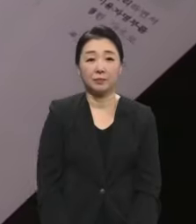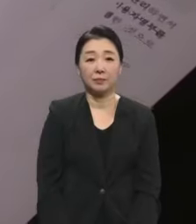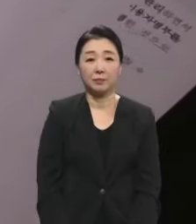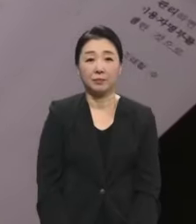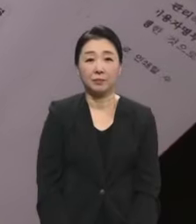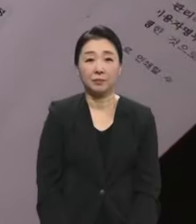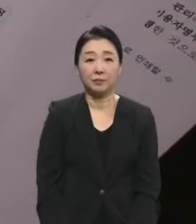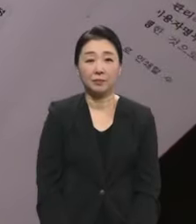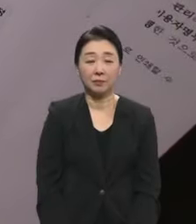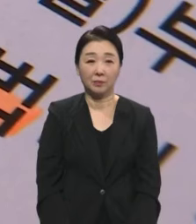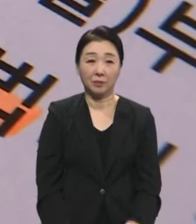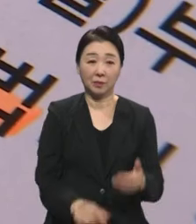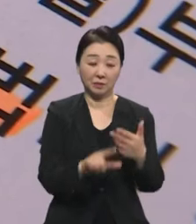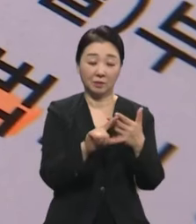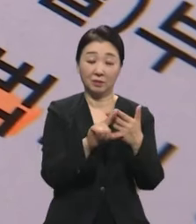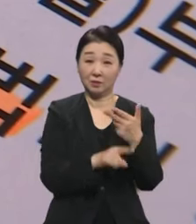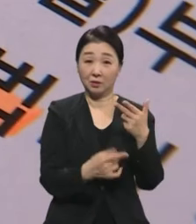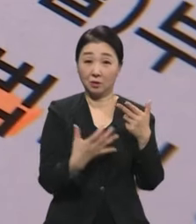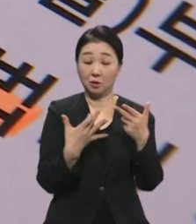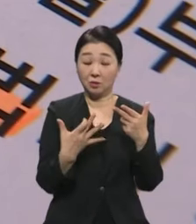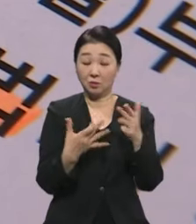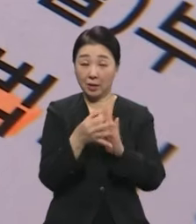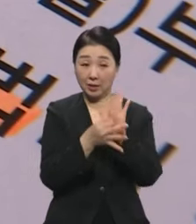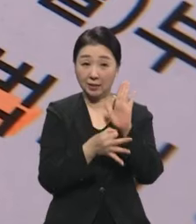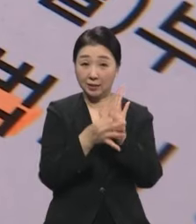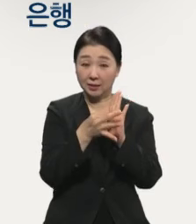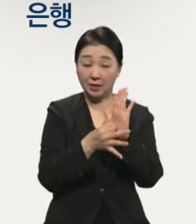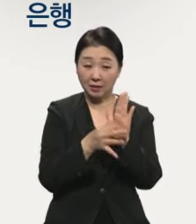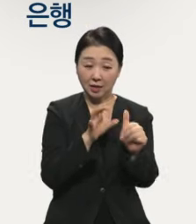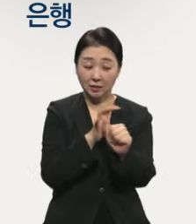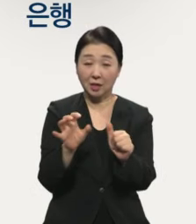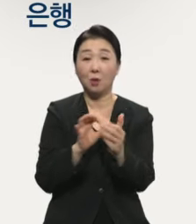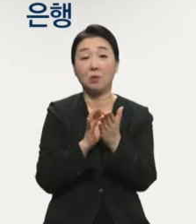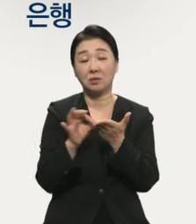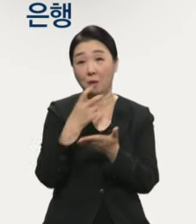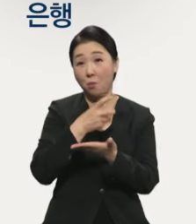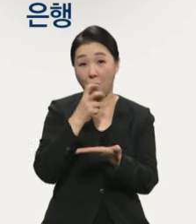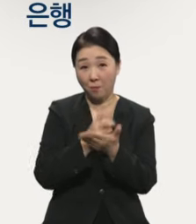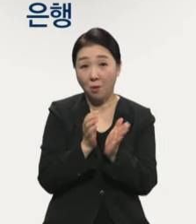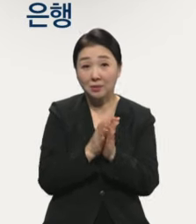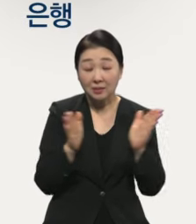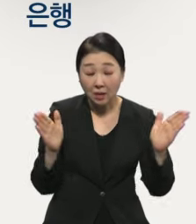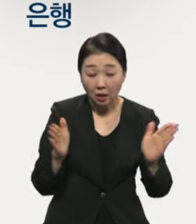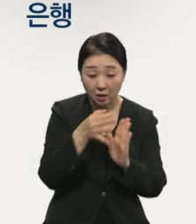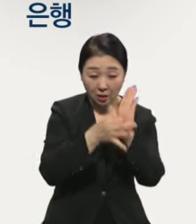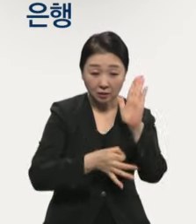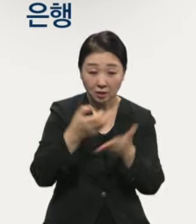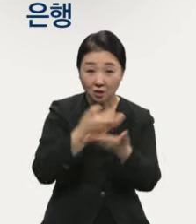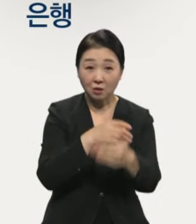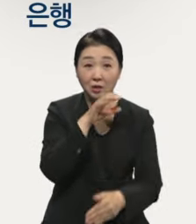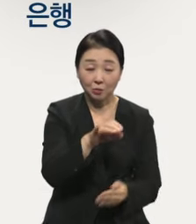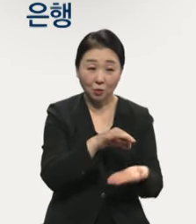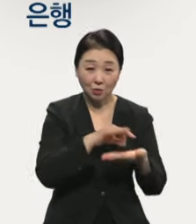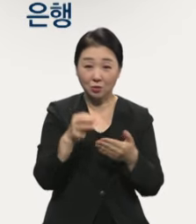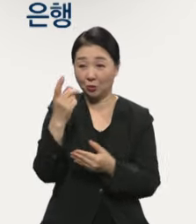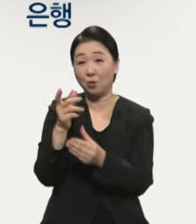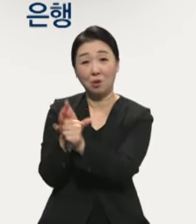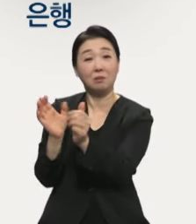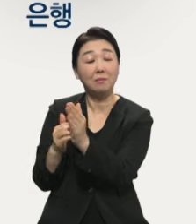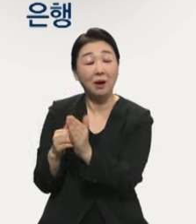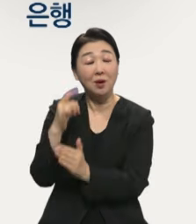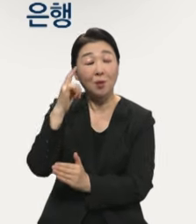지난 19일 가상자산 이용자 보호법이 시행됐습니다. 이제부터 가상자산 거래소는 이용자가 맡긴 현금,